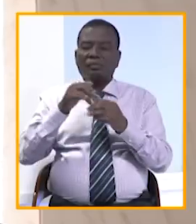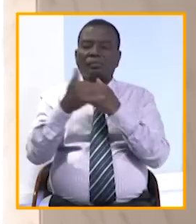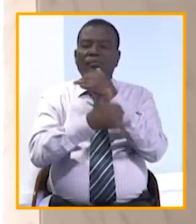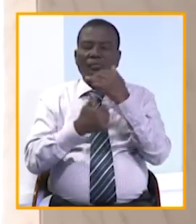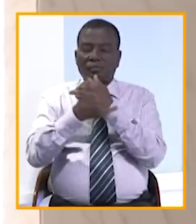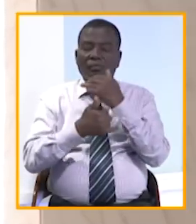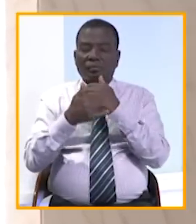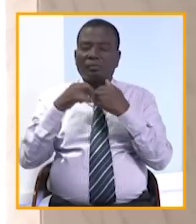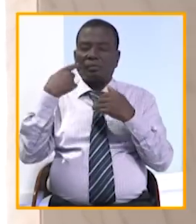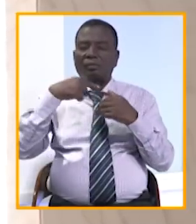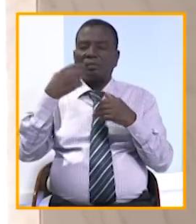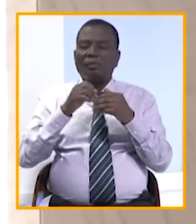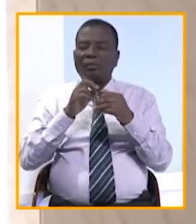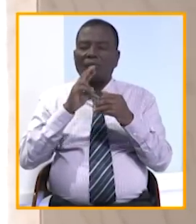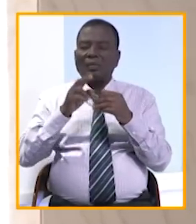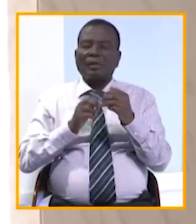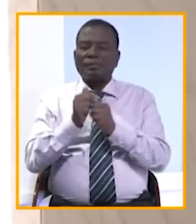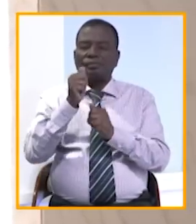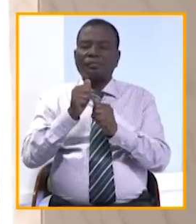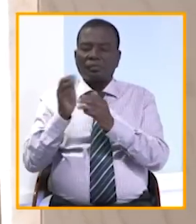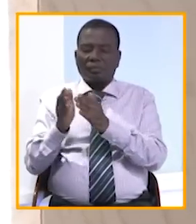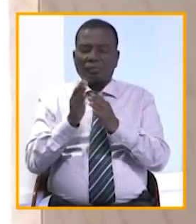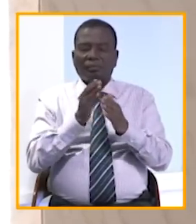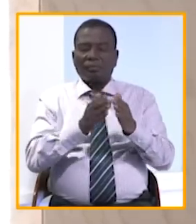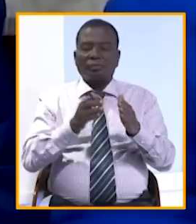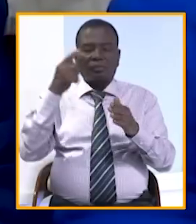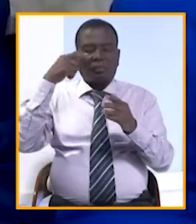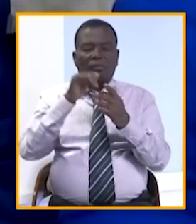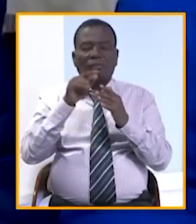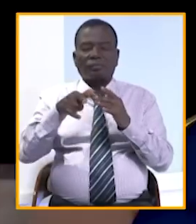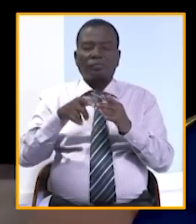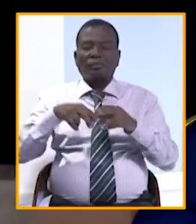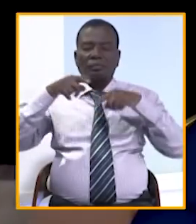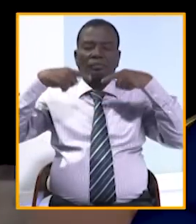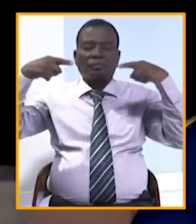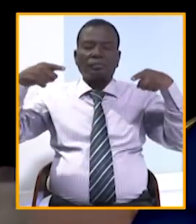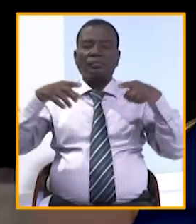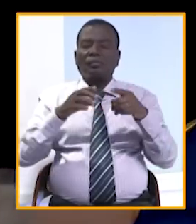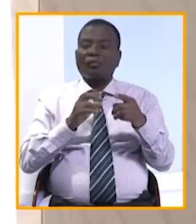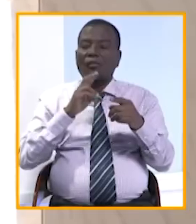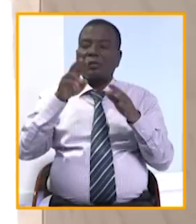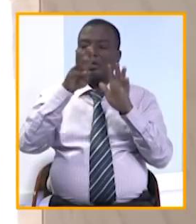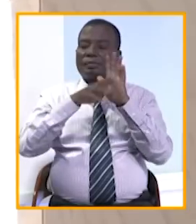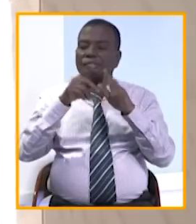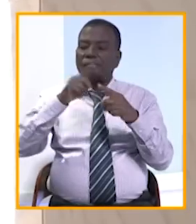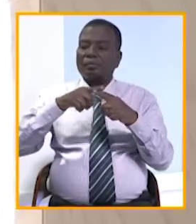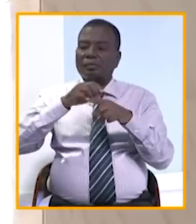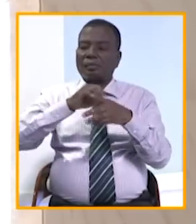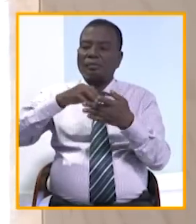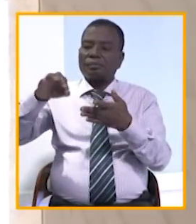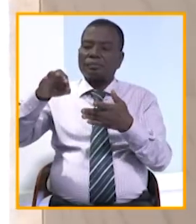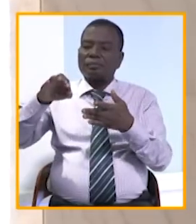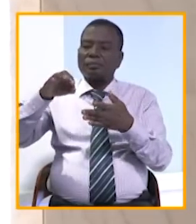pays aujourd'hui qui sont les plus préparés à cela, qui réussissent véritablement à